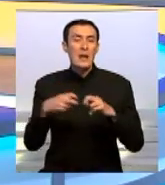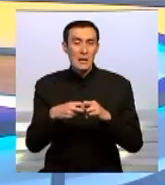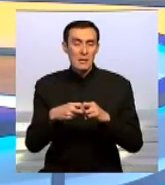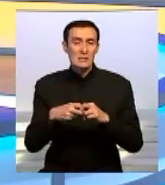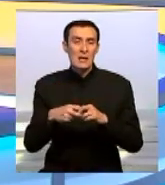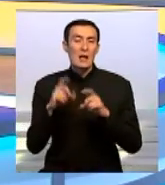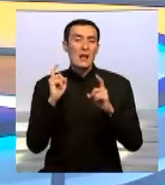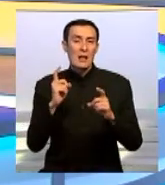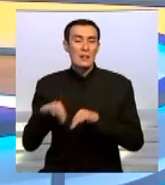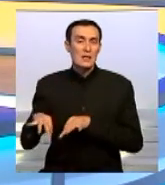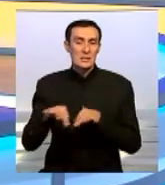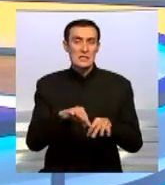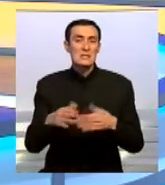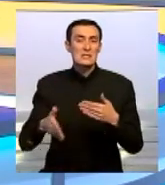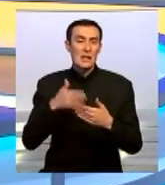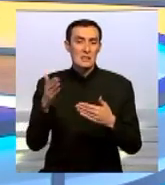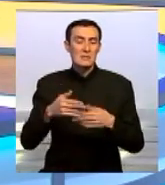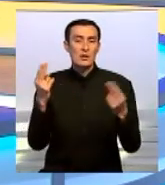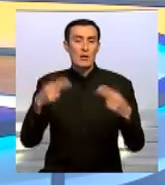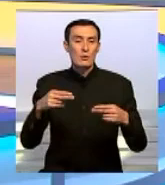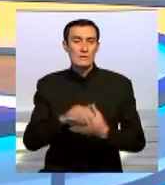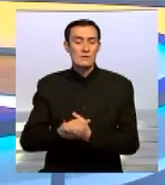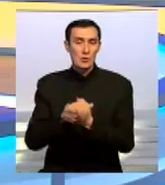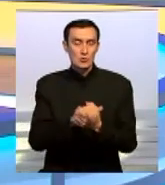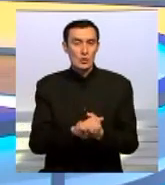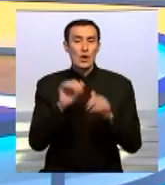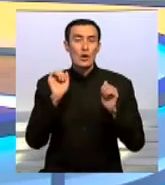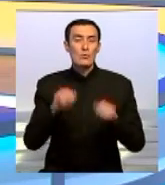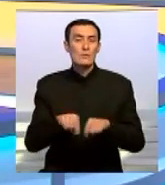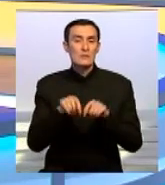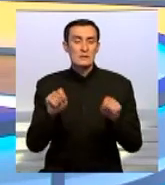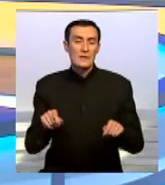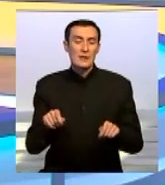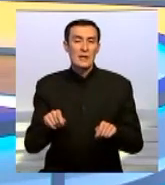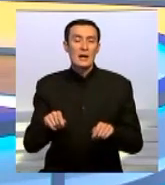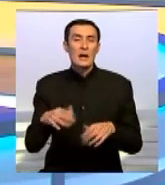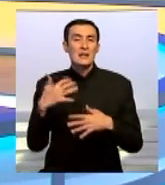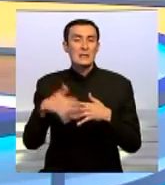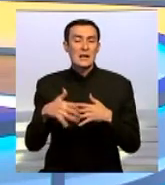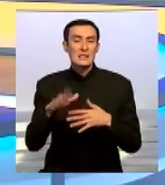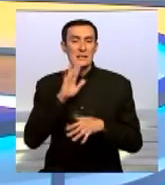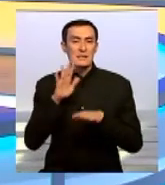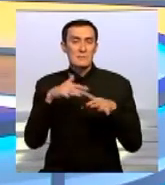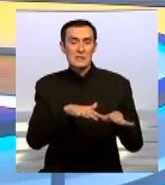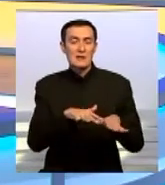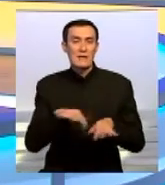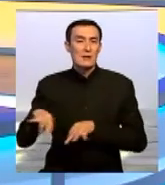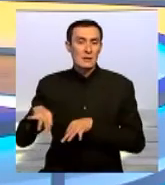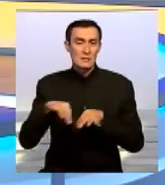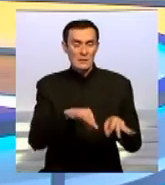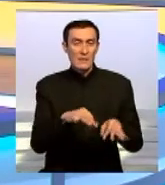логистикой и санкции Таможенного союза. Повлиять на ситуацию может создание Транскаспийского транспортного